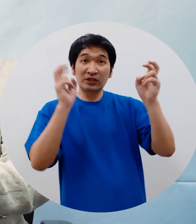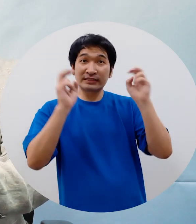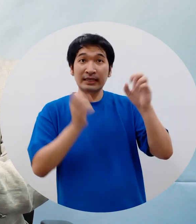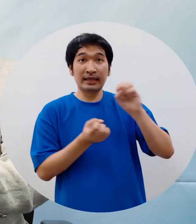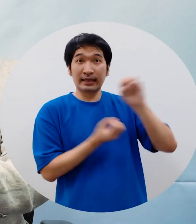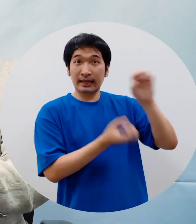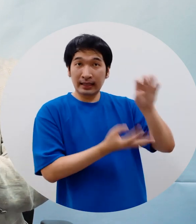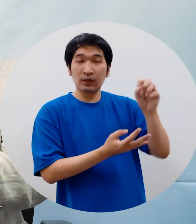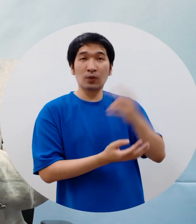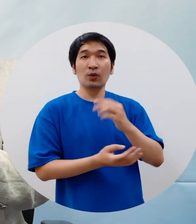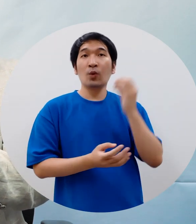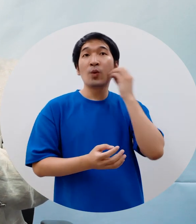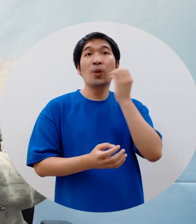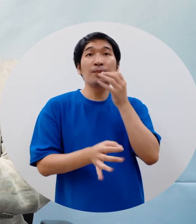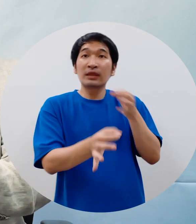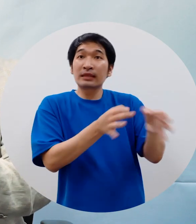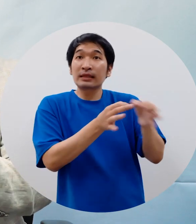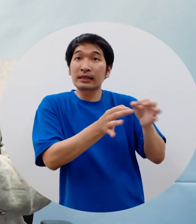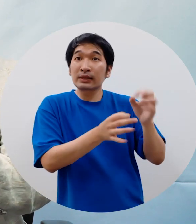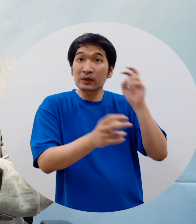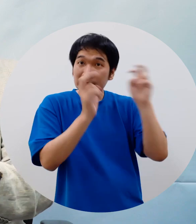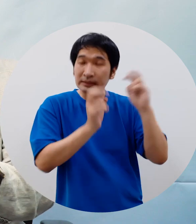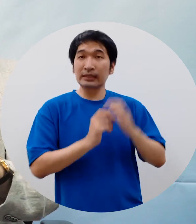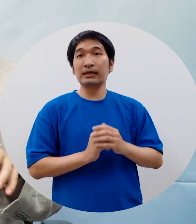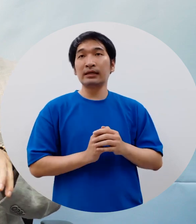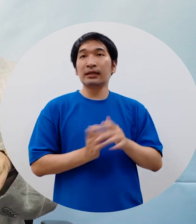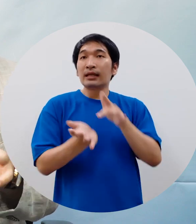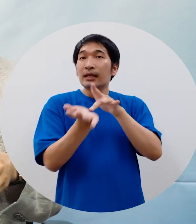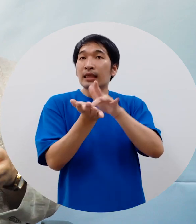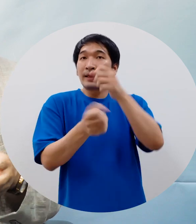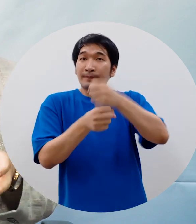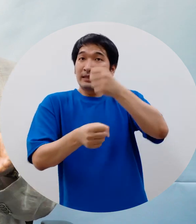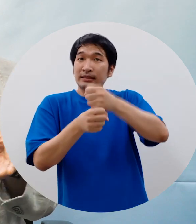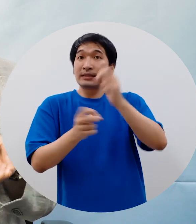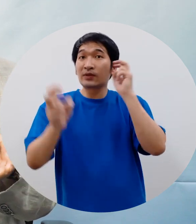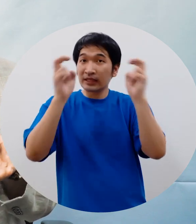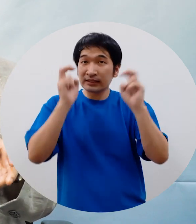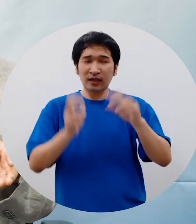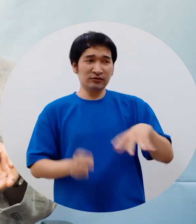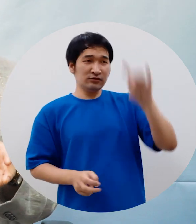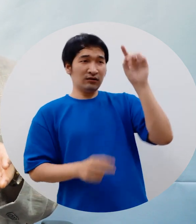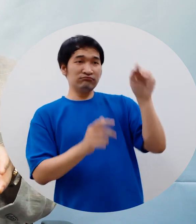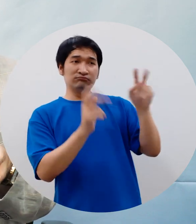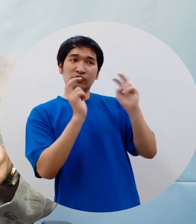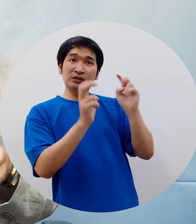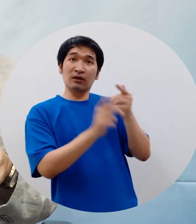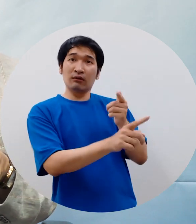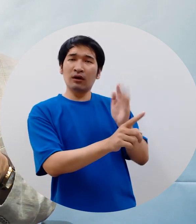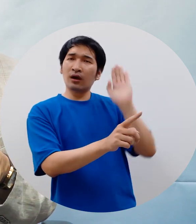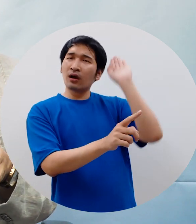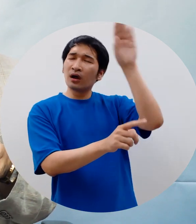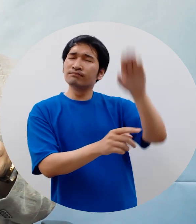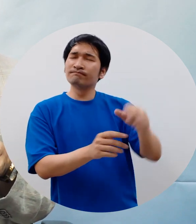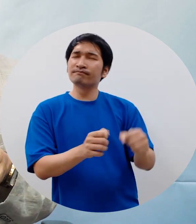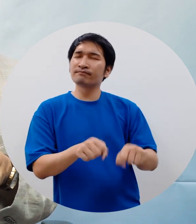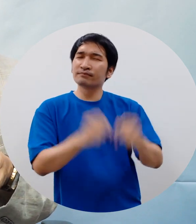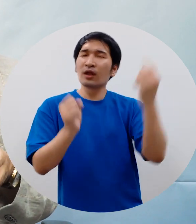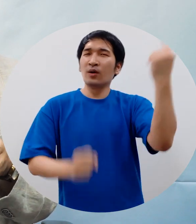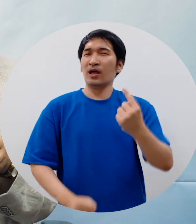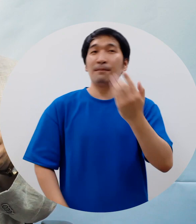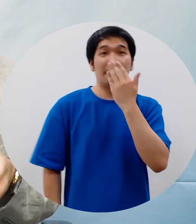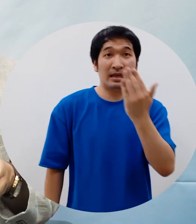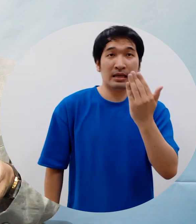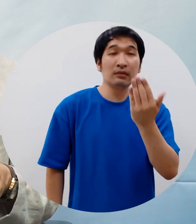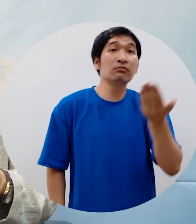배민, 그리고 뭐 스쿠팡, 셀트리온, 이게 처음에 누구나 다 보면 가능성이 있는 회사다,